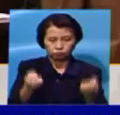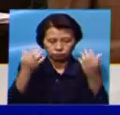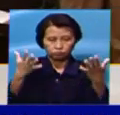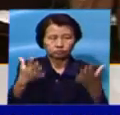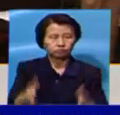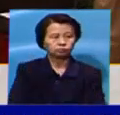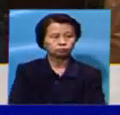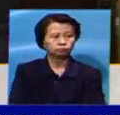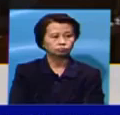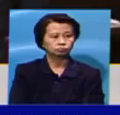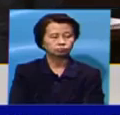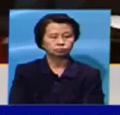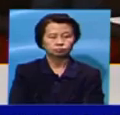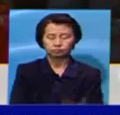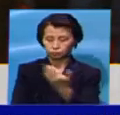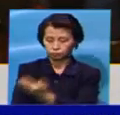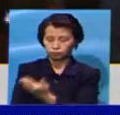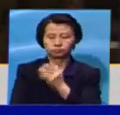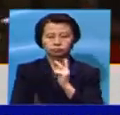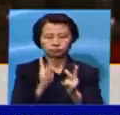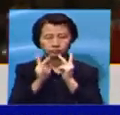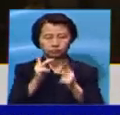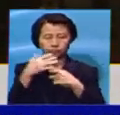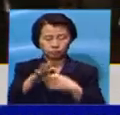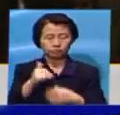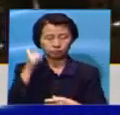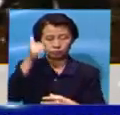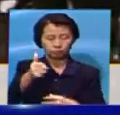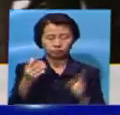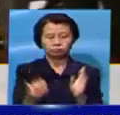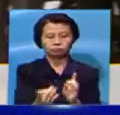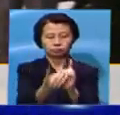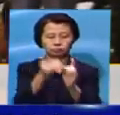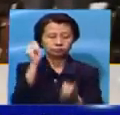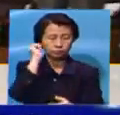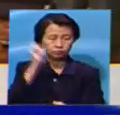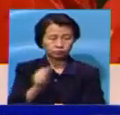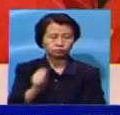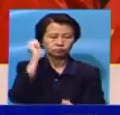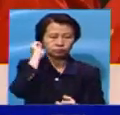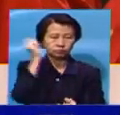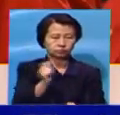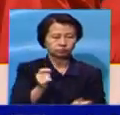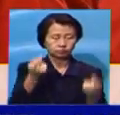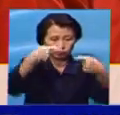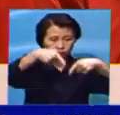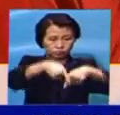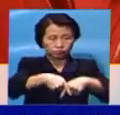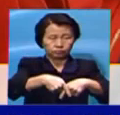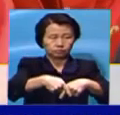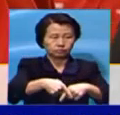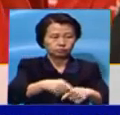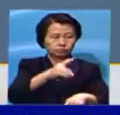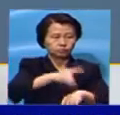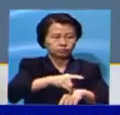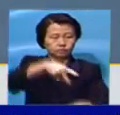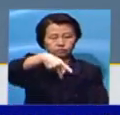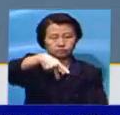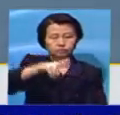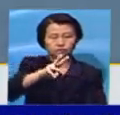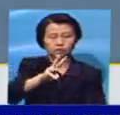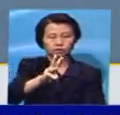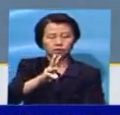seluran beliau menyatakannya selepas mahadiri pertemuan dengan setiausahasetiausaha umno bahagian di pwtc